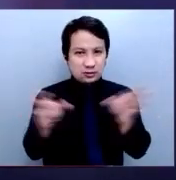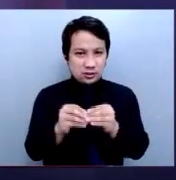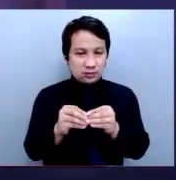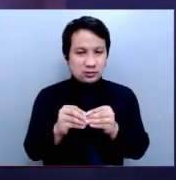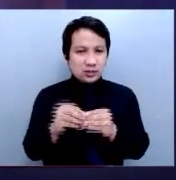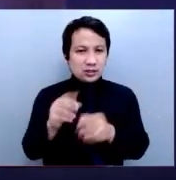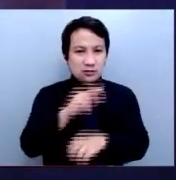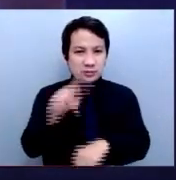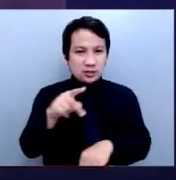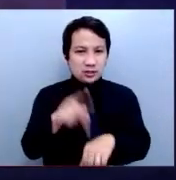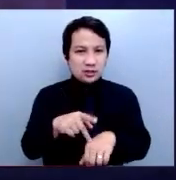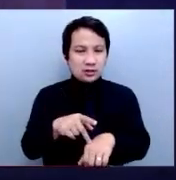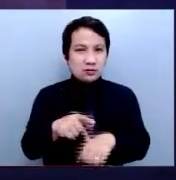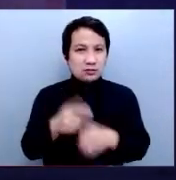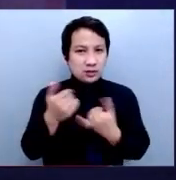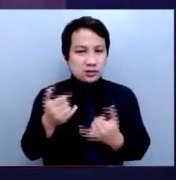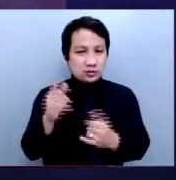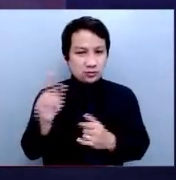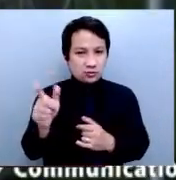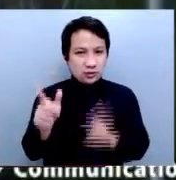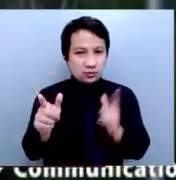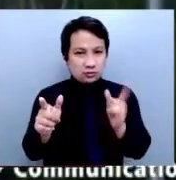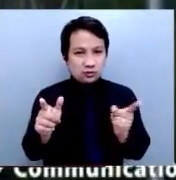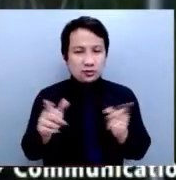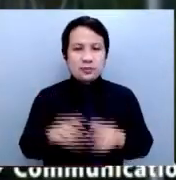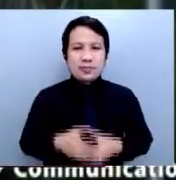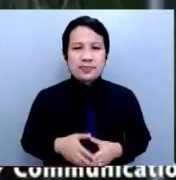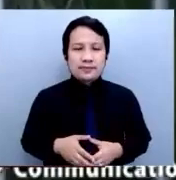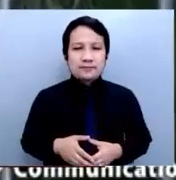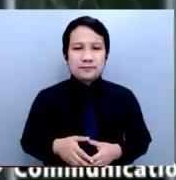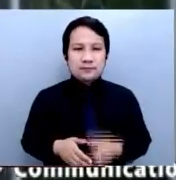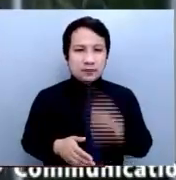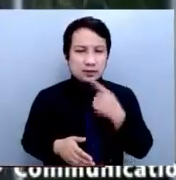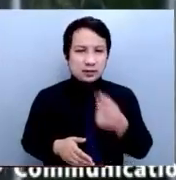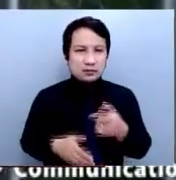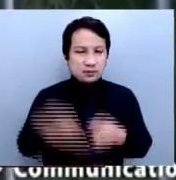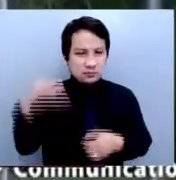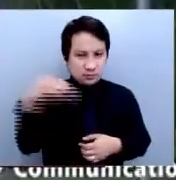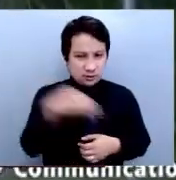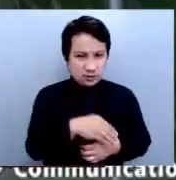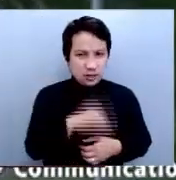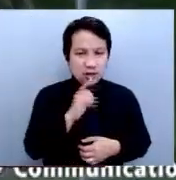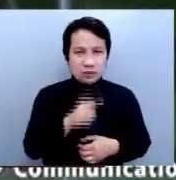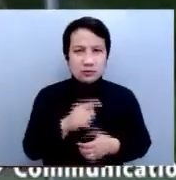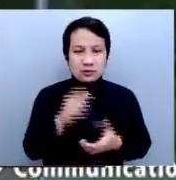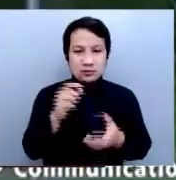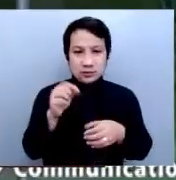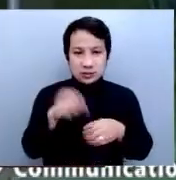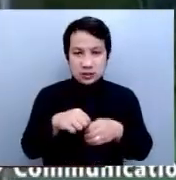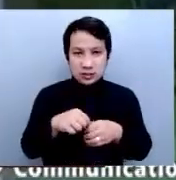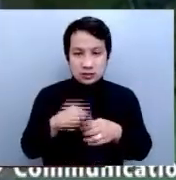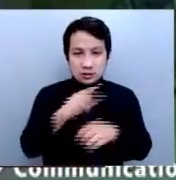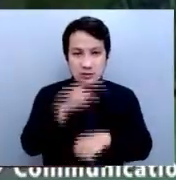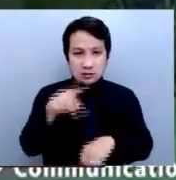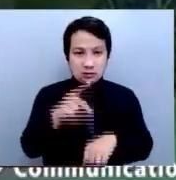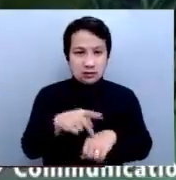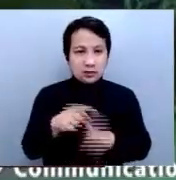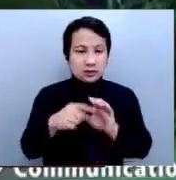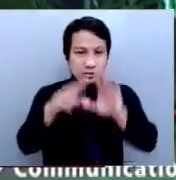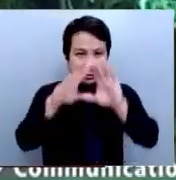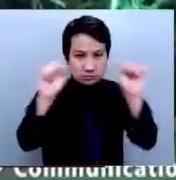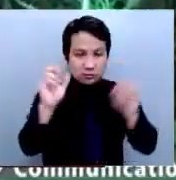Pilipinas para sa taong 2021. Ito na ang pinakamababang score ng Pilipinas sa ilalim ng